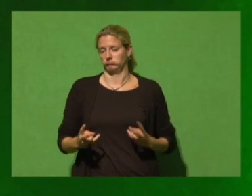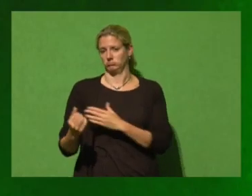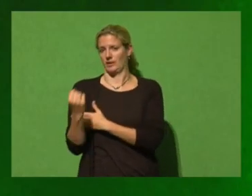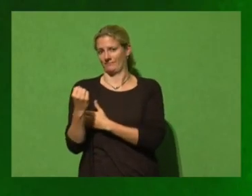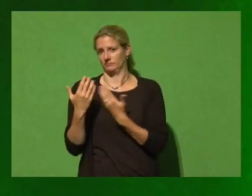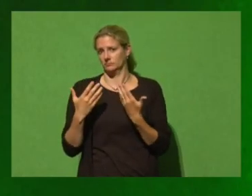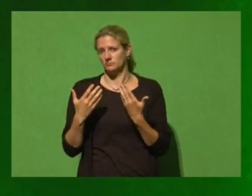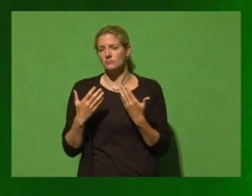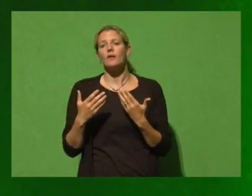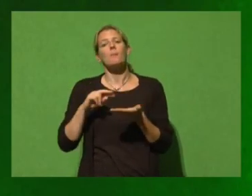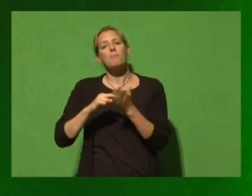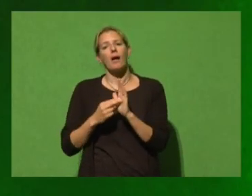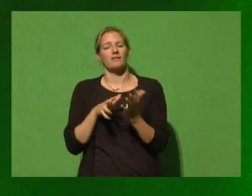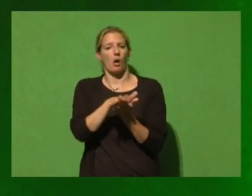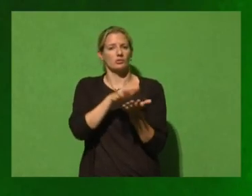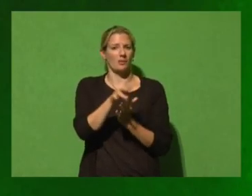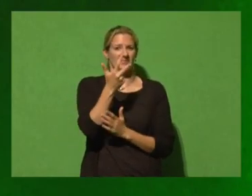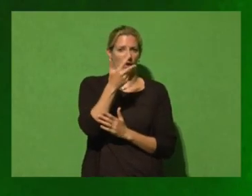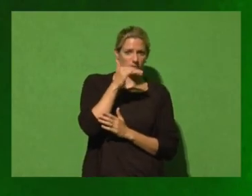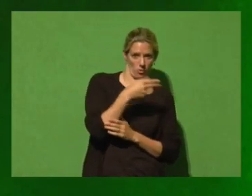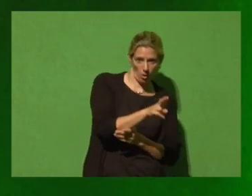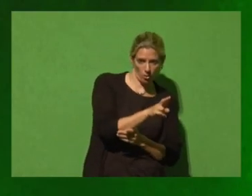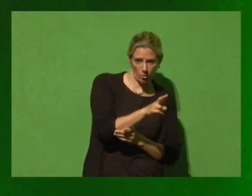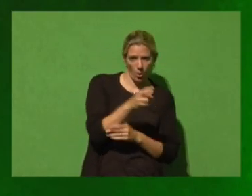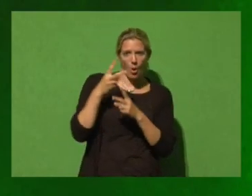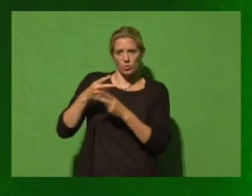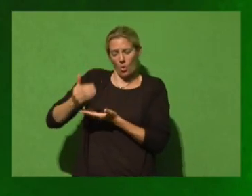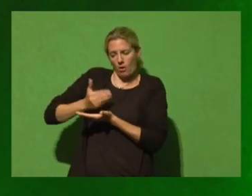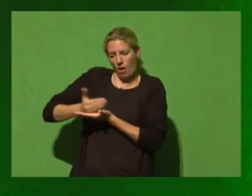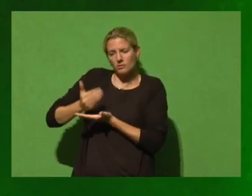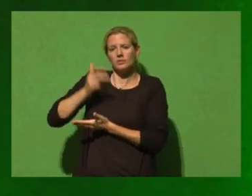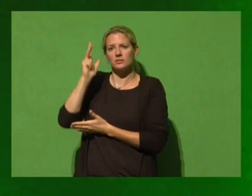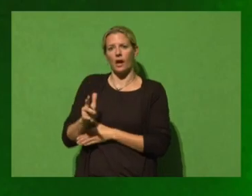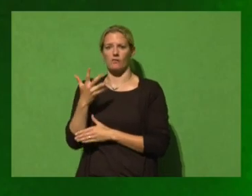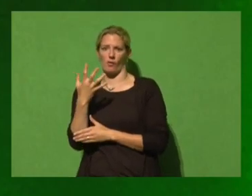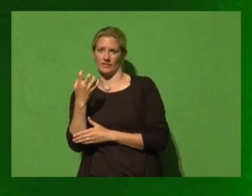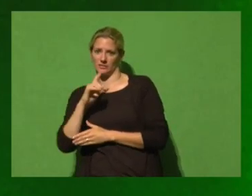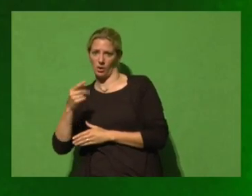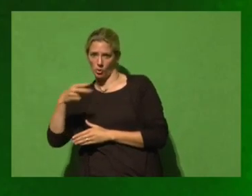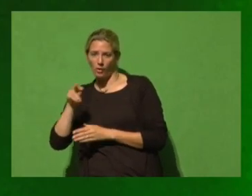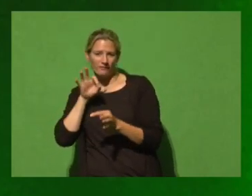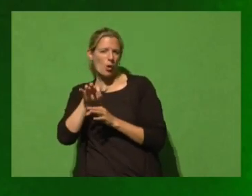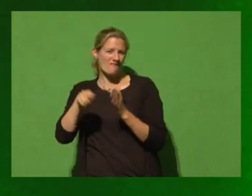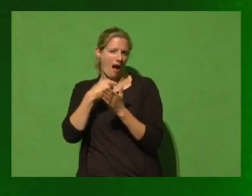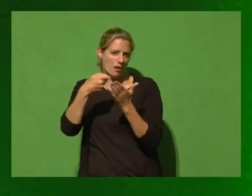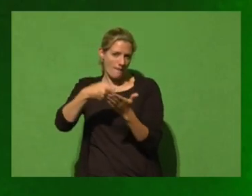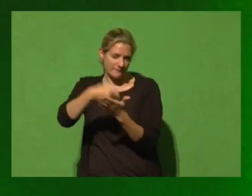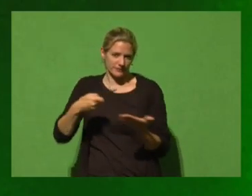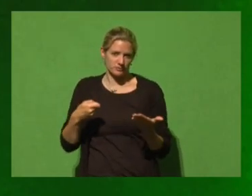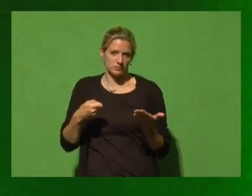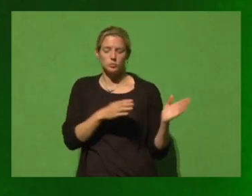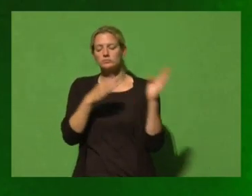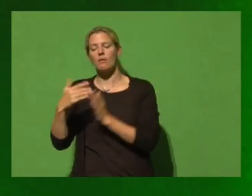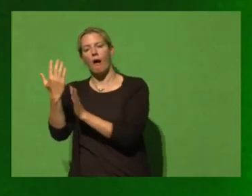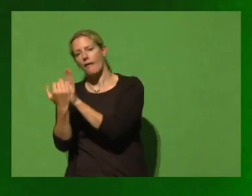Ausgaben von rund 3 Millionen Euro inklusive der Rücklagenbildung von 345.000 Euro für Wahlkämpfe und Einnahmen ebenfalls in der Höhe von